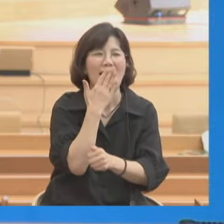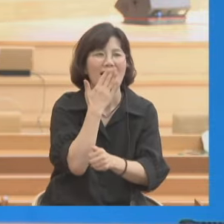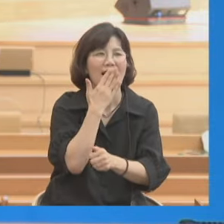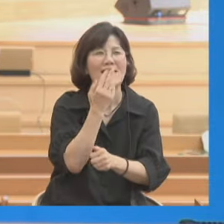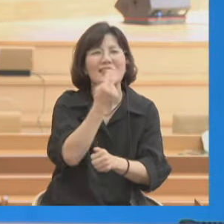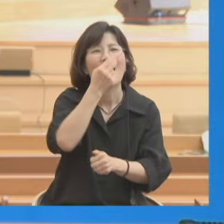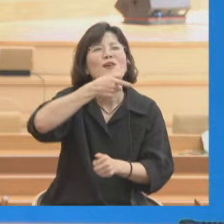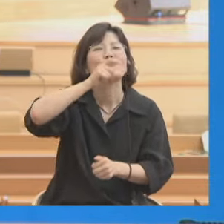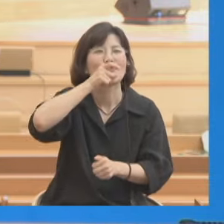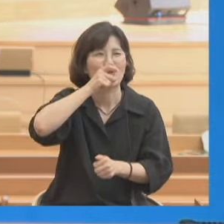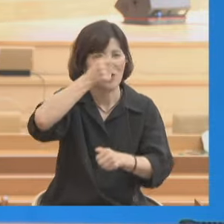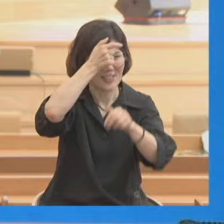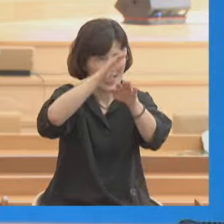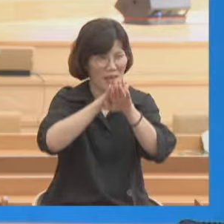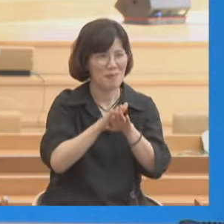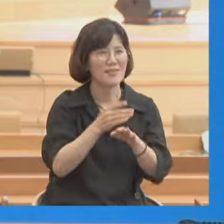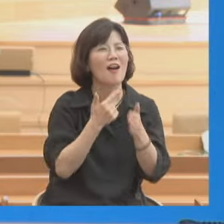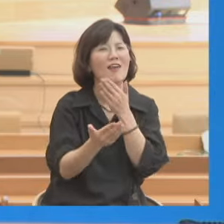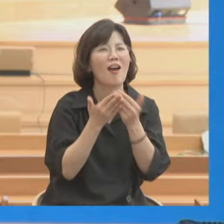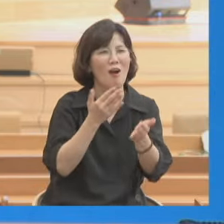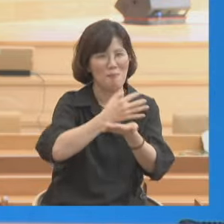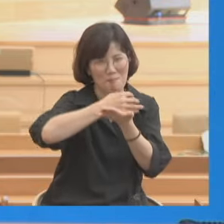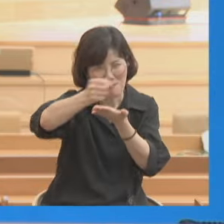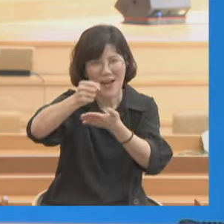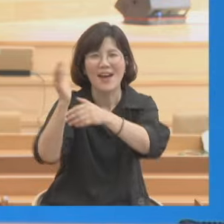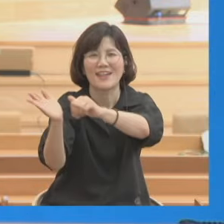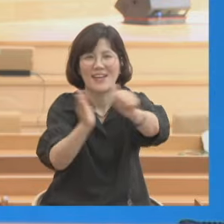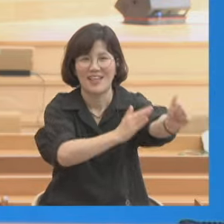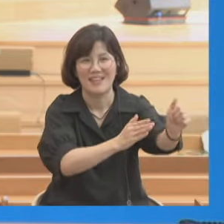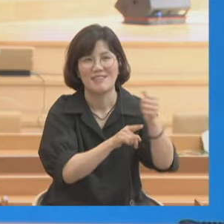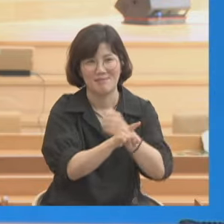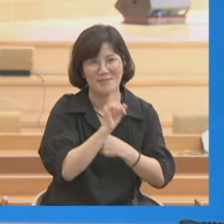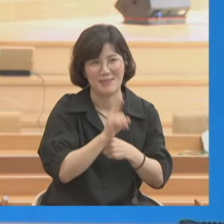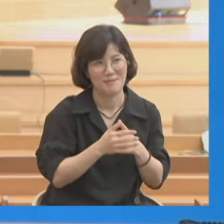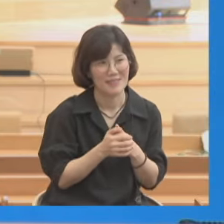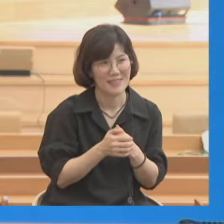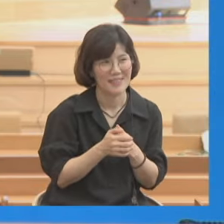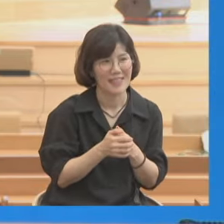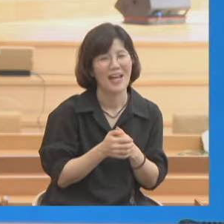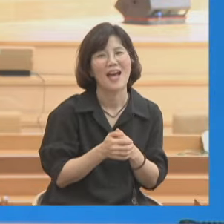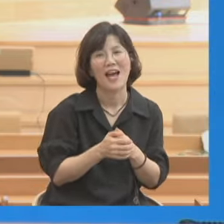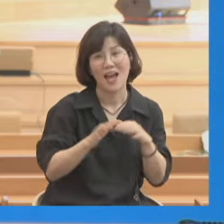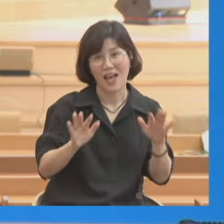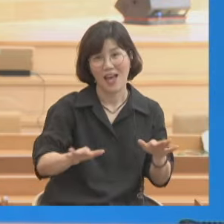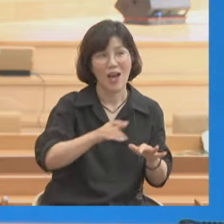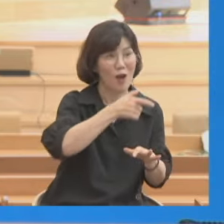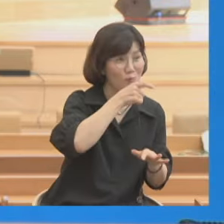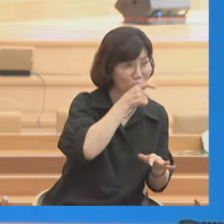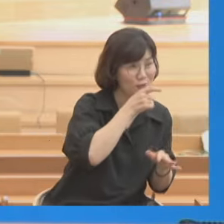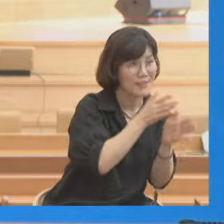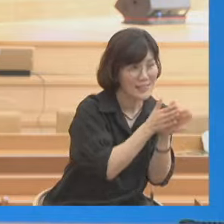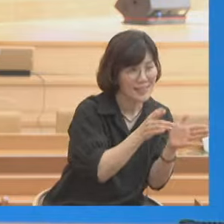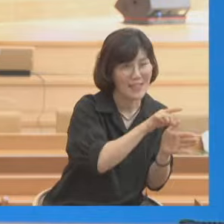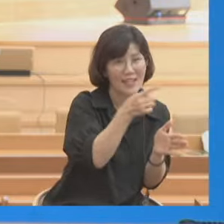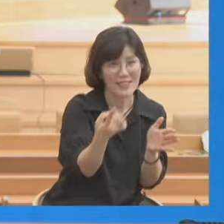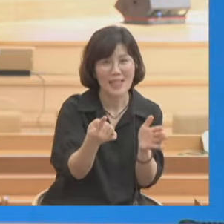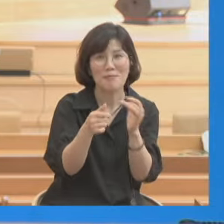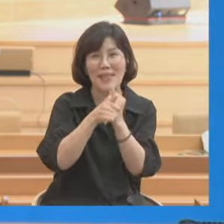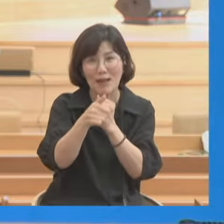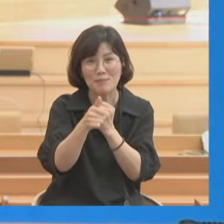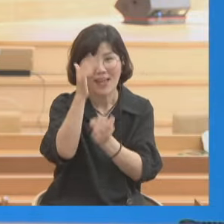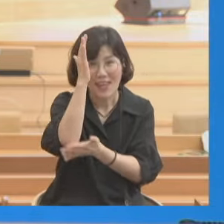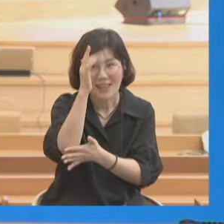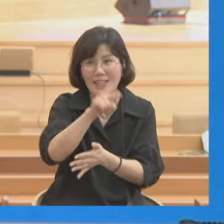생수를 예배에서 경험하라 그 말인 걸. 이게 오늘 물로부터 시작해서 남자 얘기로부터 시작해서 그